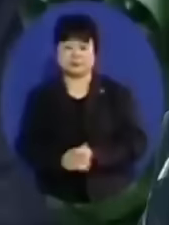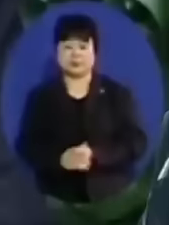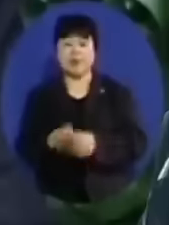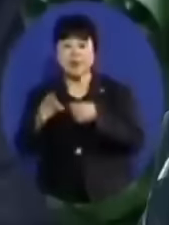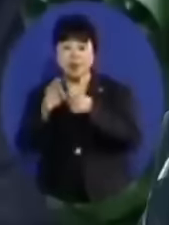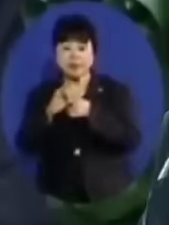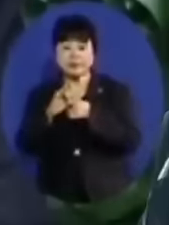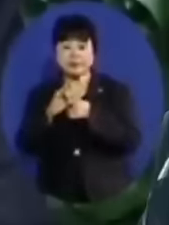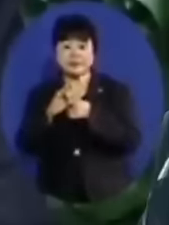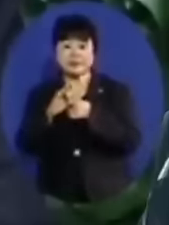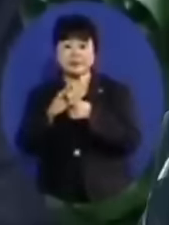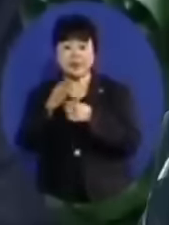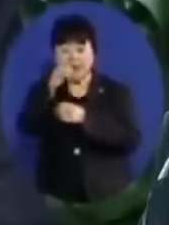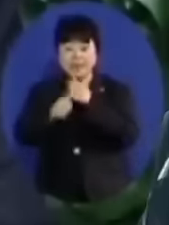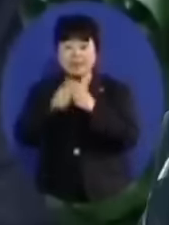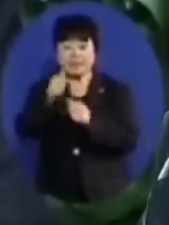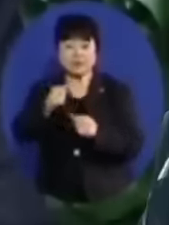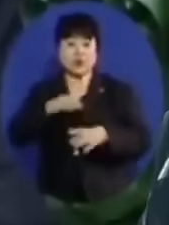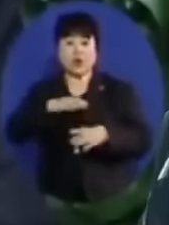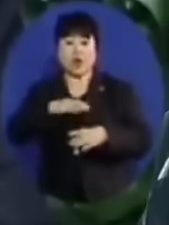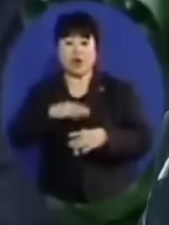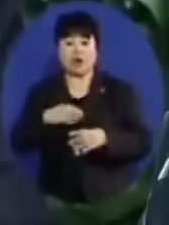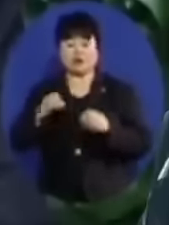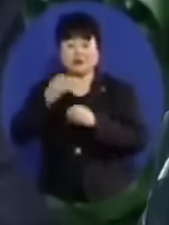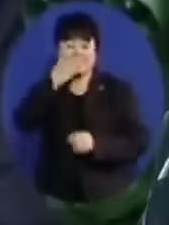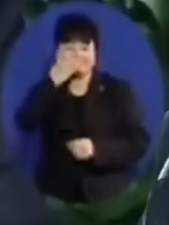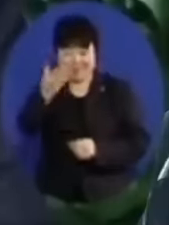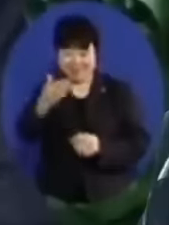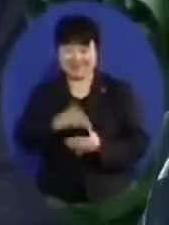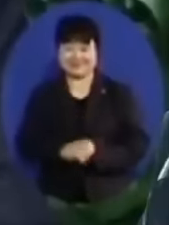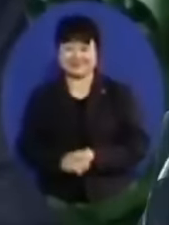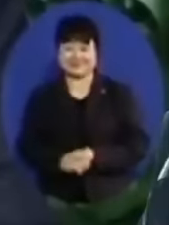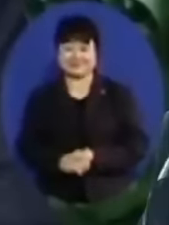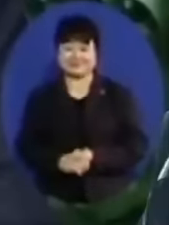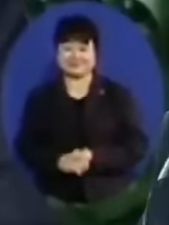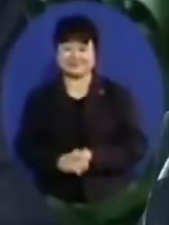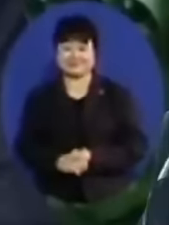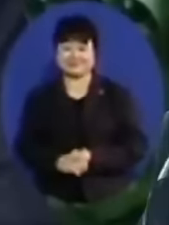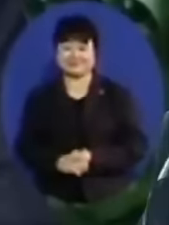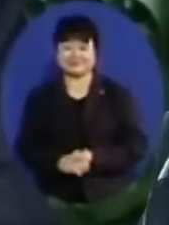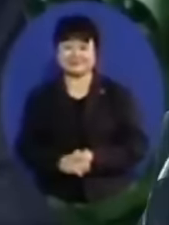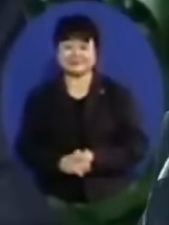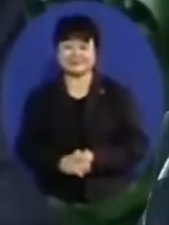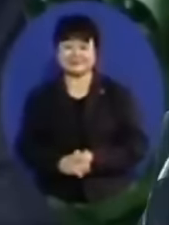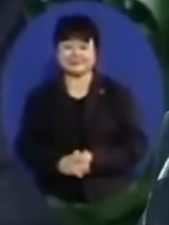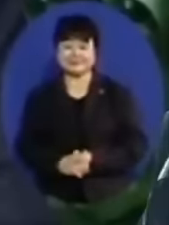기도하면 하나님의 놀라운 응답이 오는 것입니다.